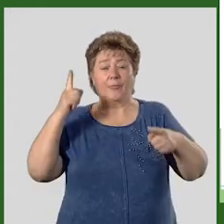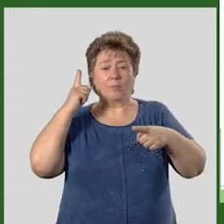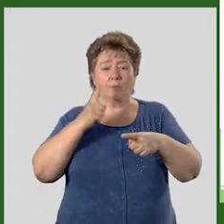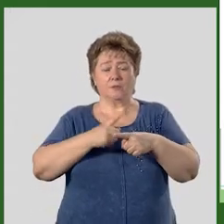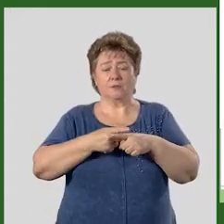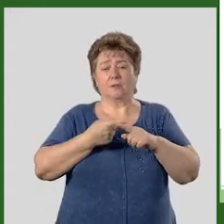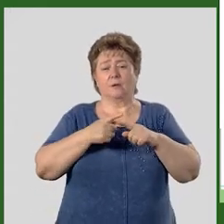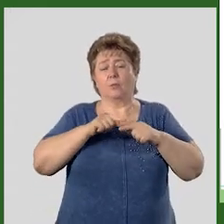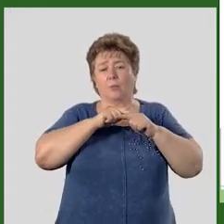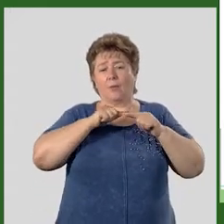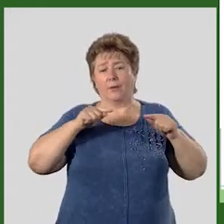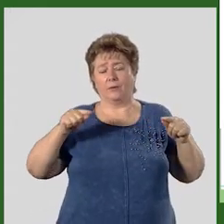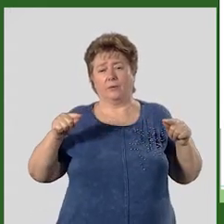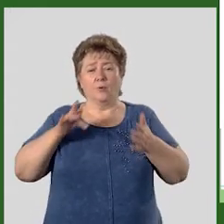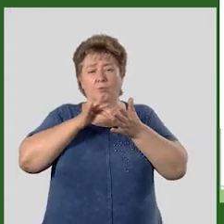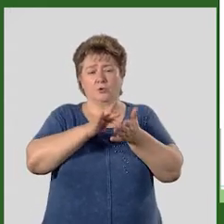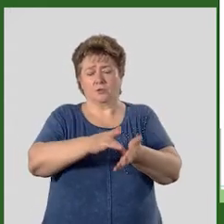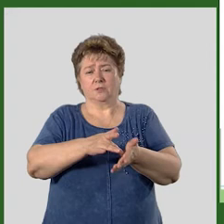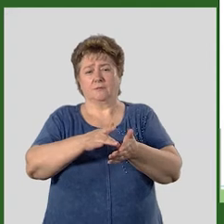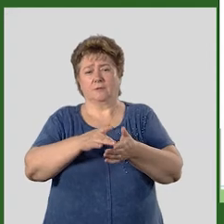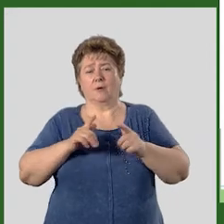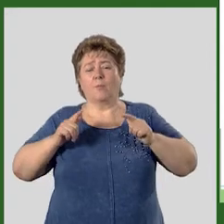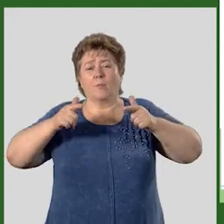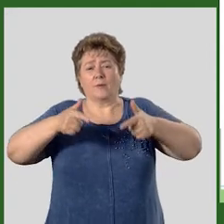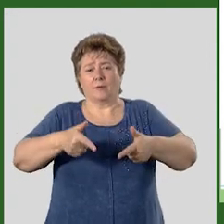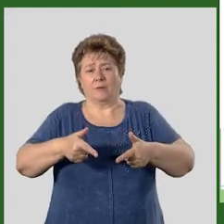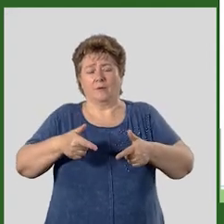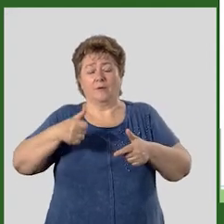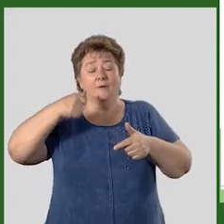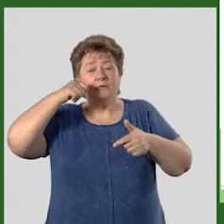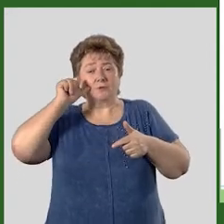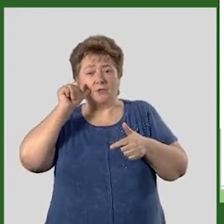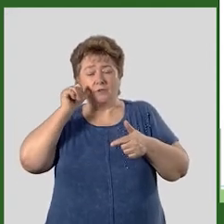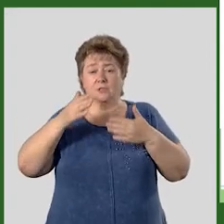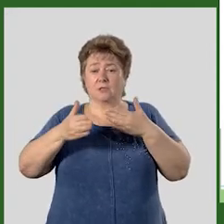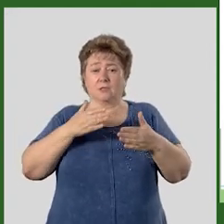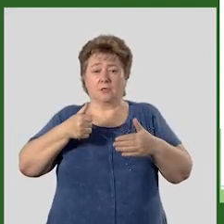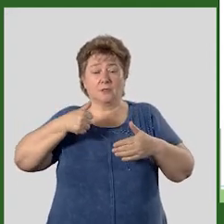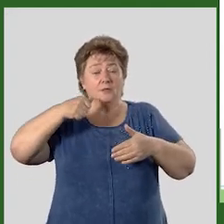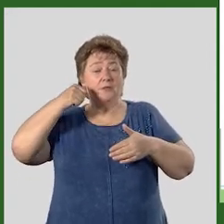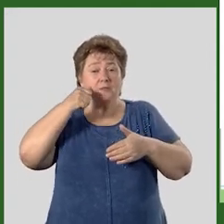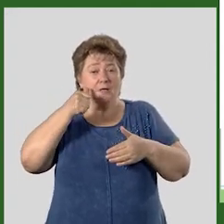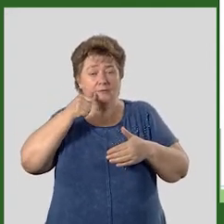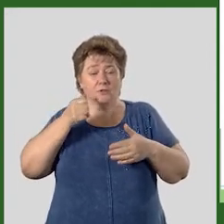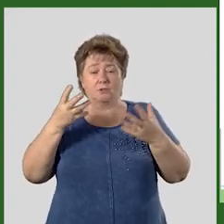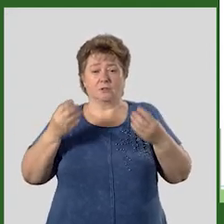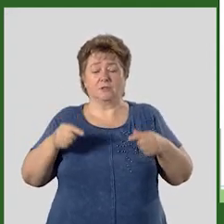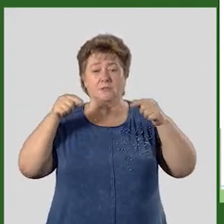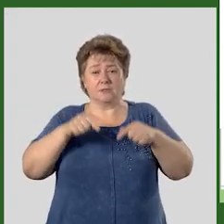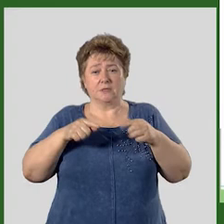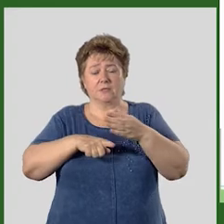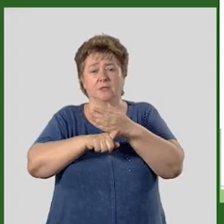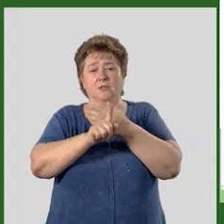Пересекая эту линию, путешественники попадают во вчерашний или завтрашний день.